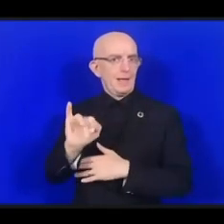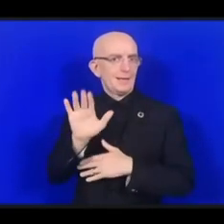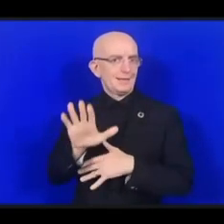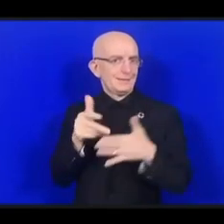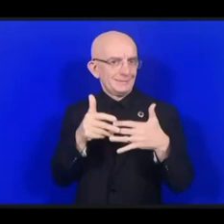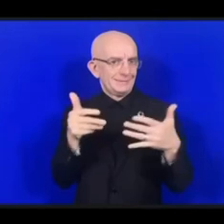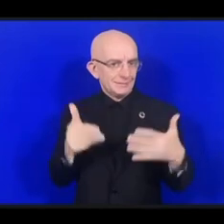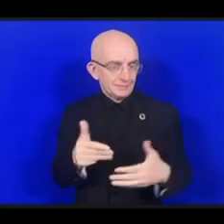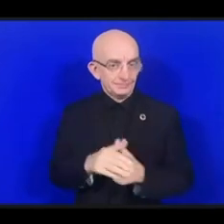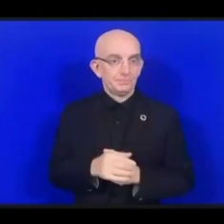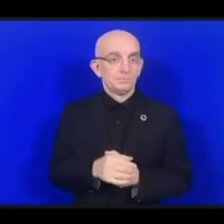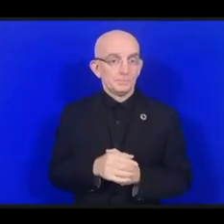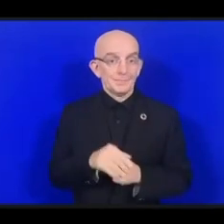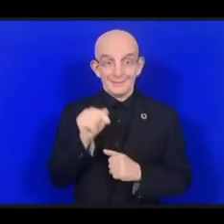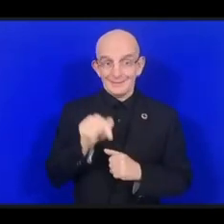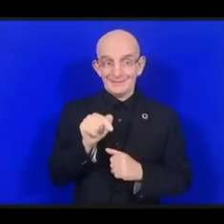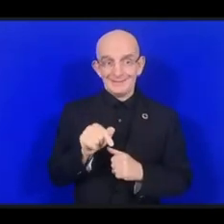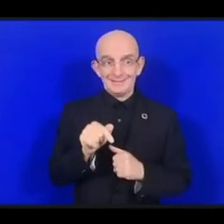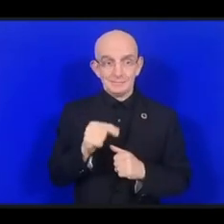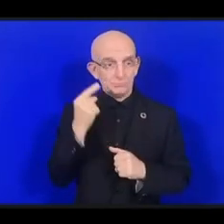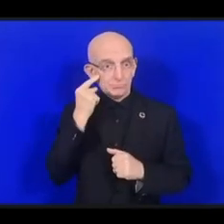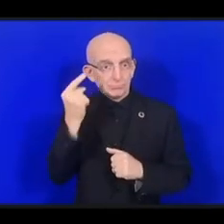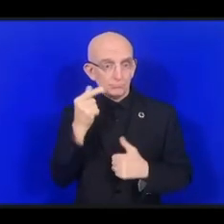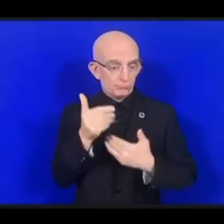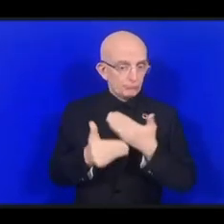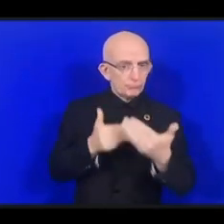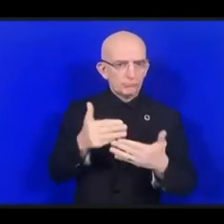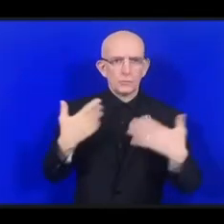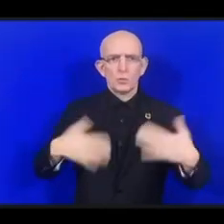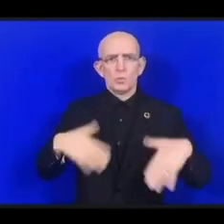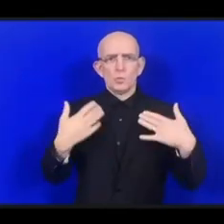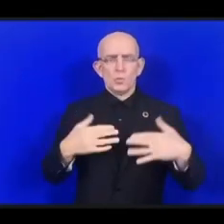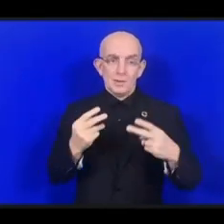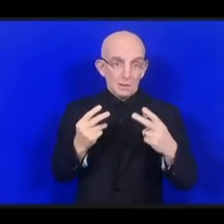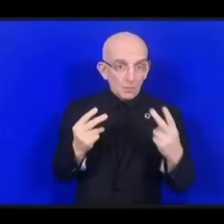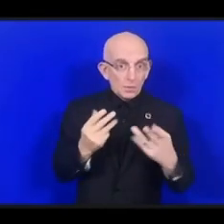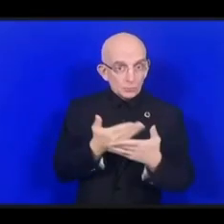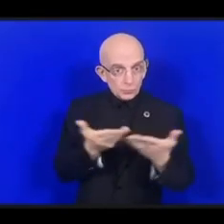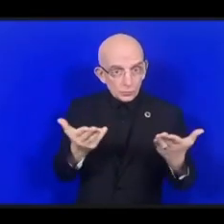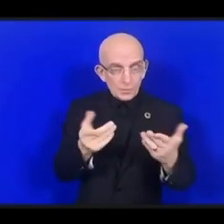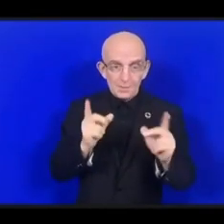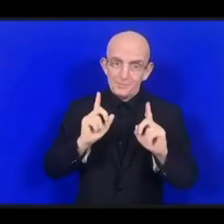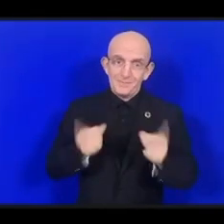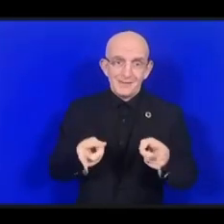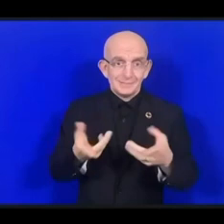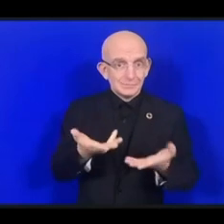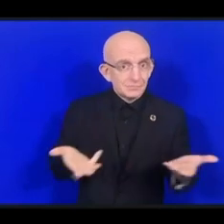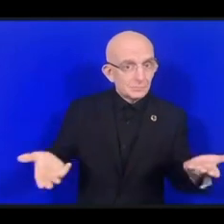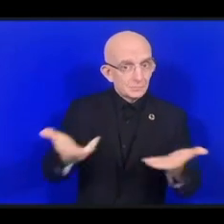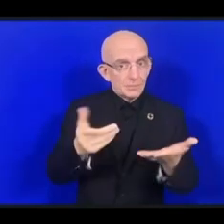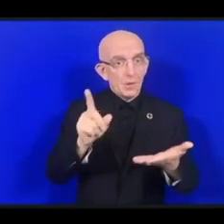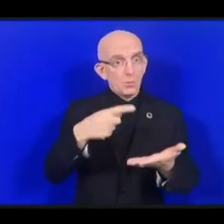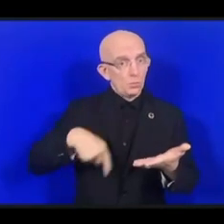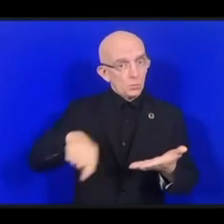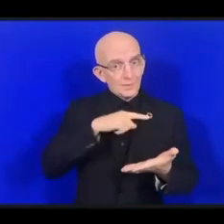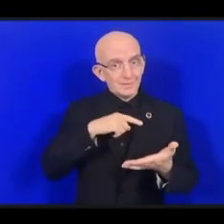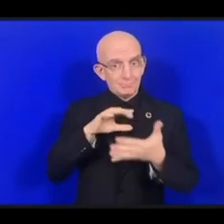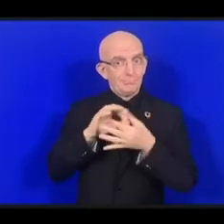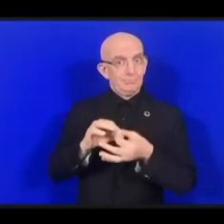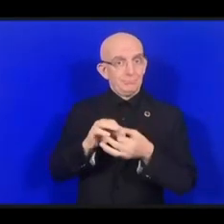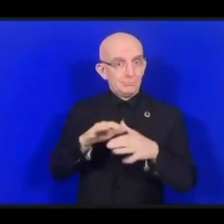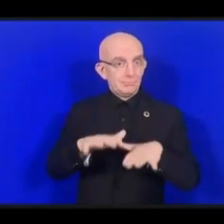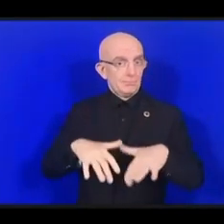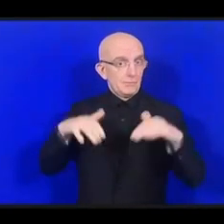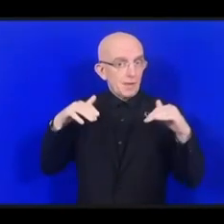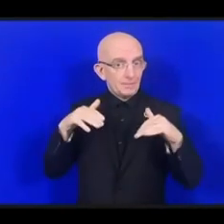和立法者的代表，我要强调大家，我们一定要去弥合这个数字的鸿沟，不